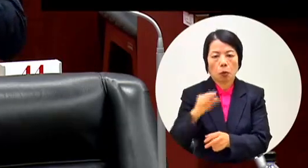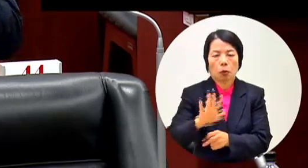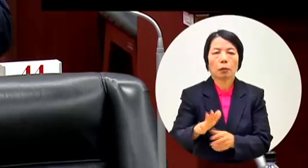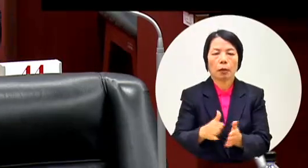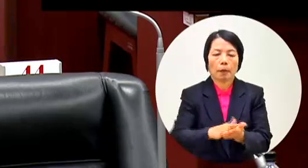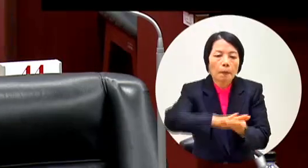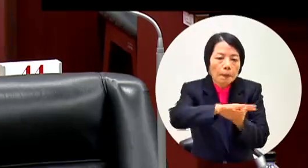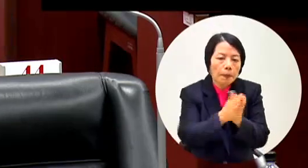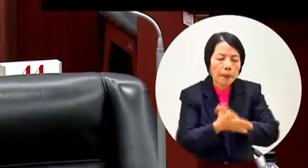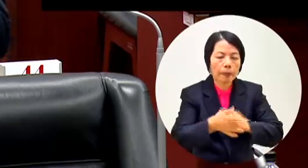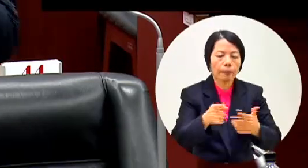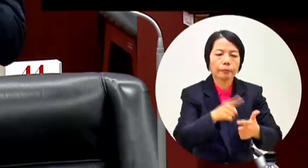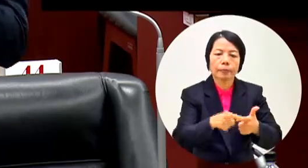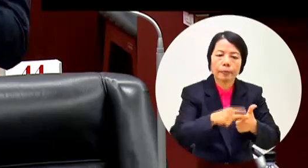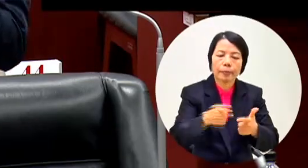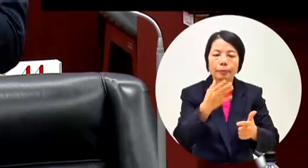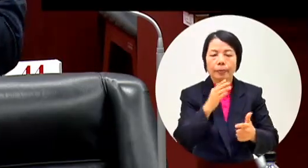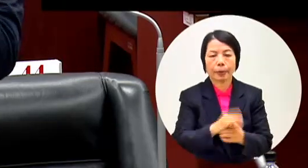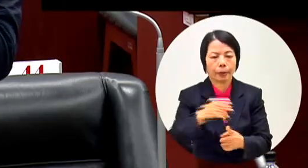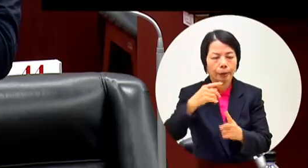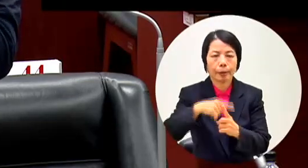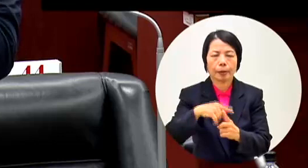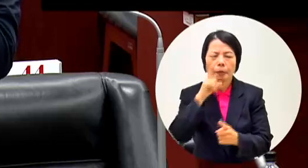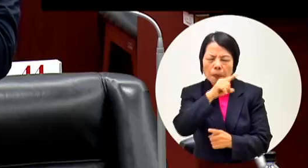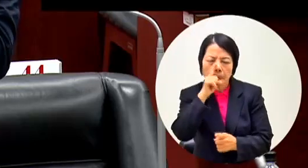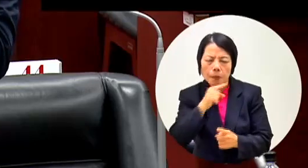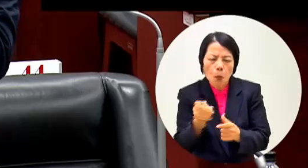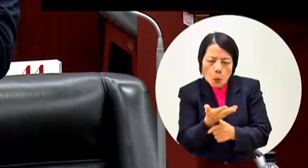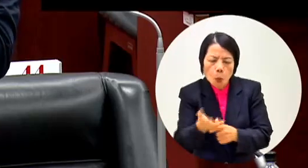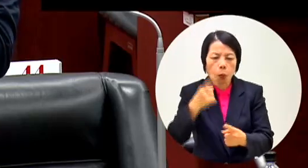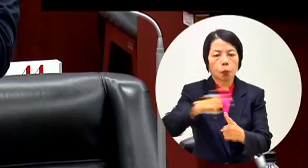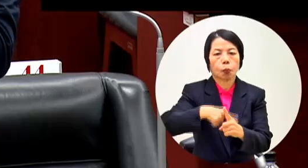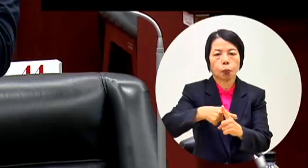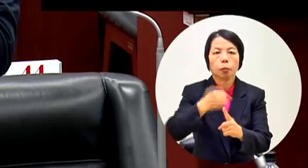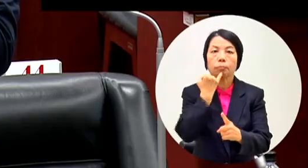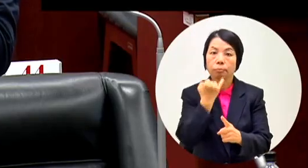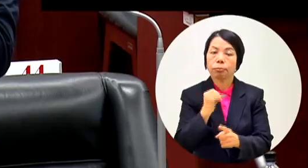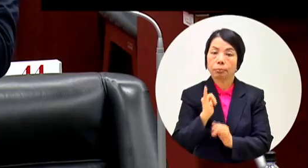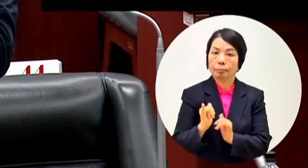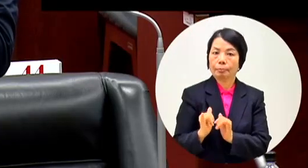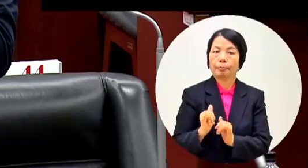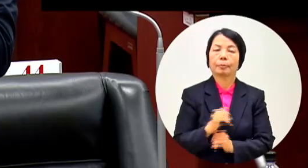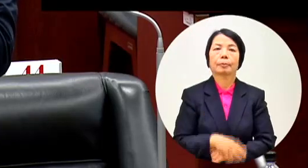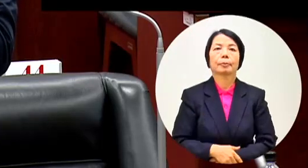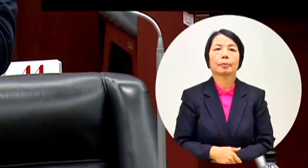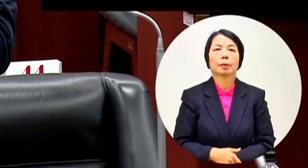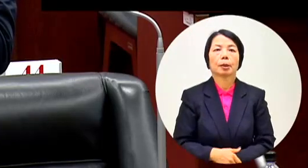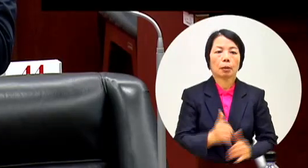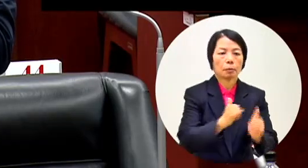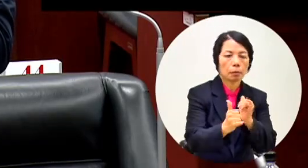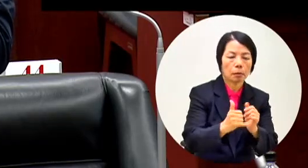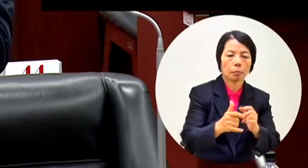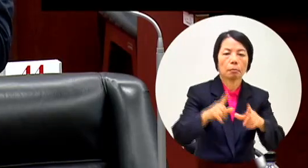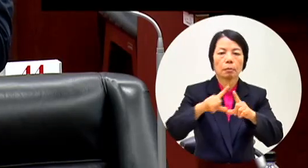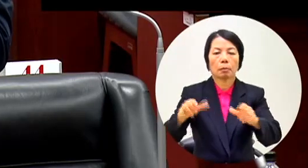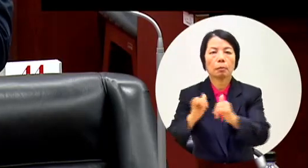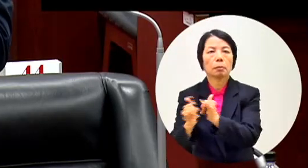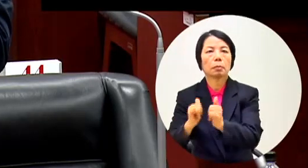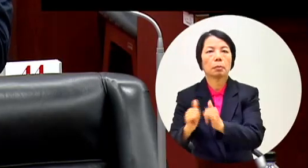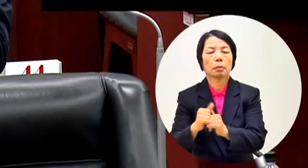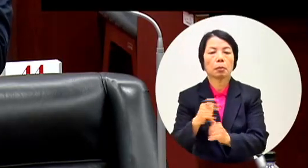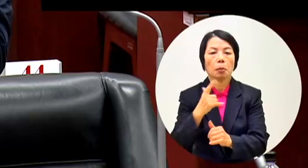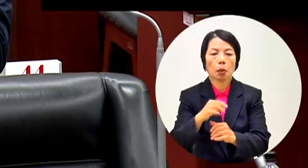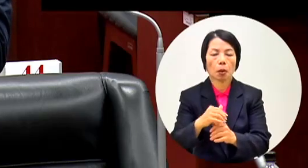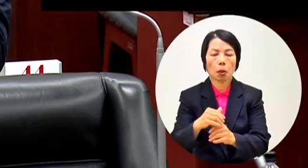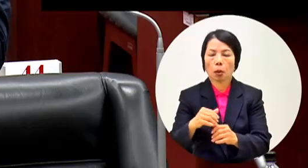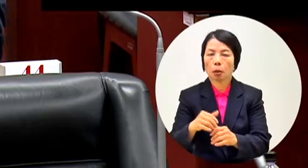以跟市政府。跟市民、跟我们大社居民重新协商，可以谈，